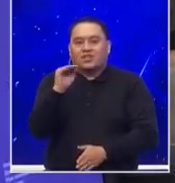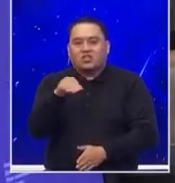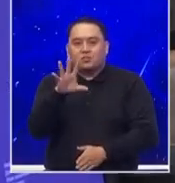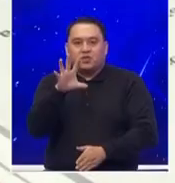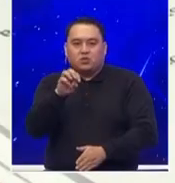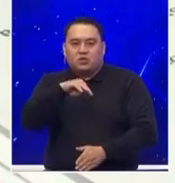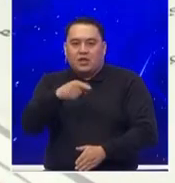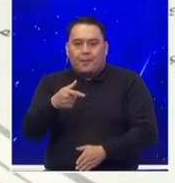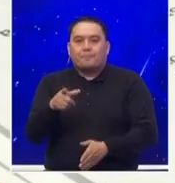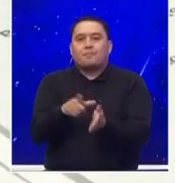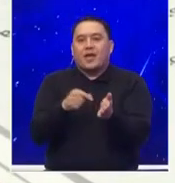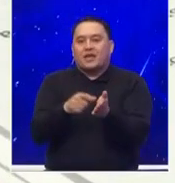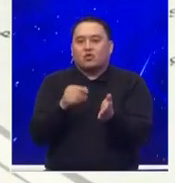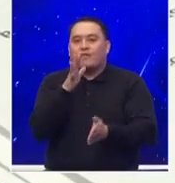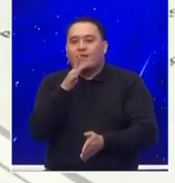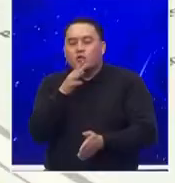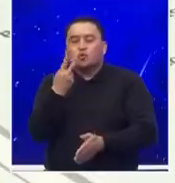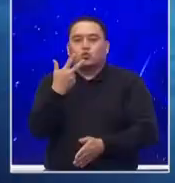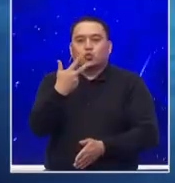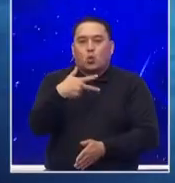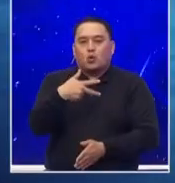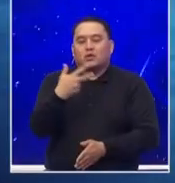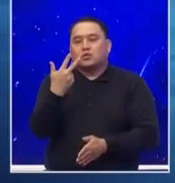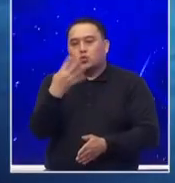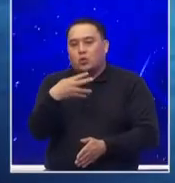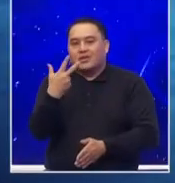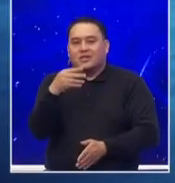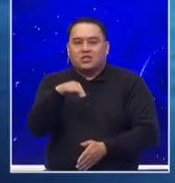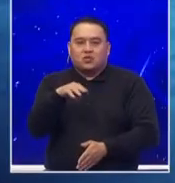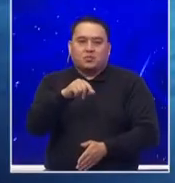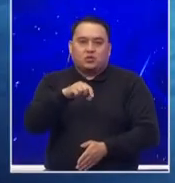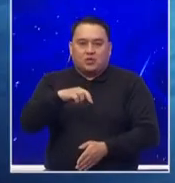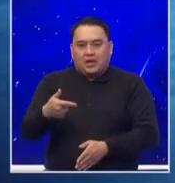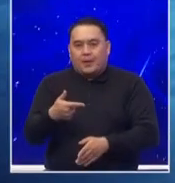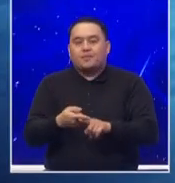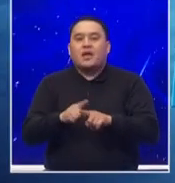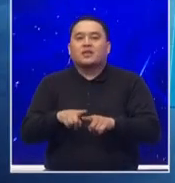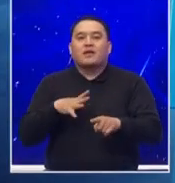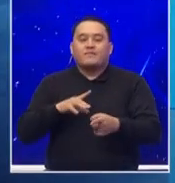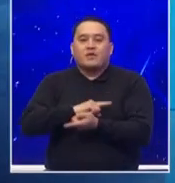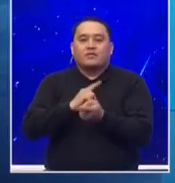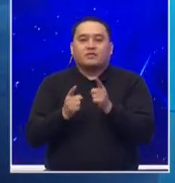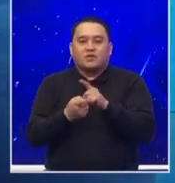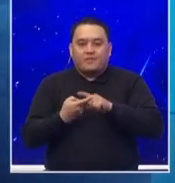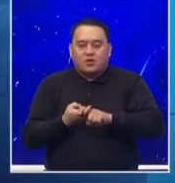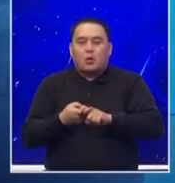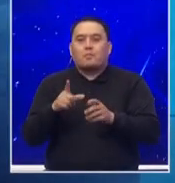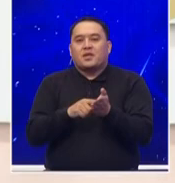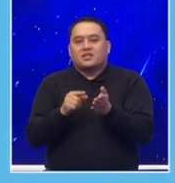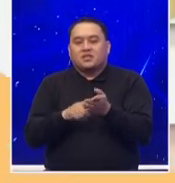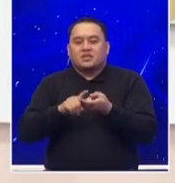тенге, минимальная пенсия по возрасту 43 272 тенге. Данные повышения коснулись свыше 2 миллионов